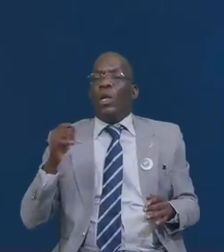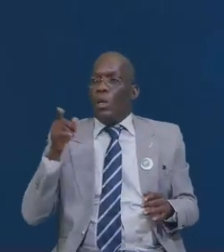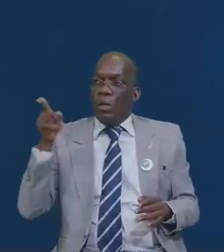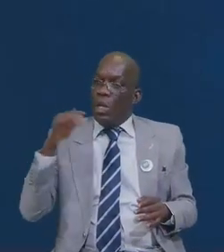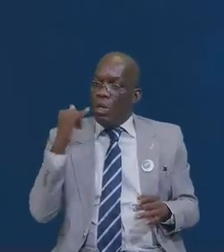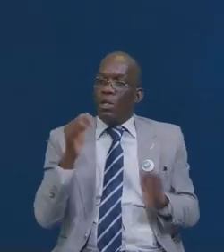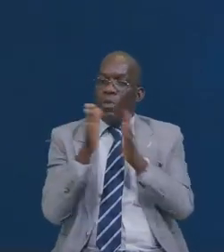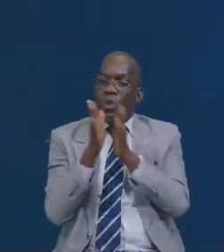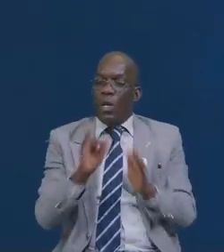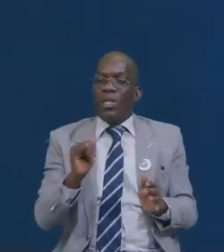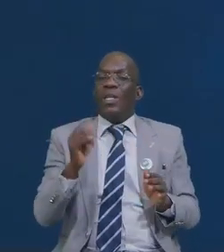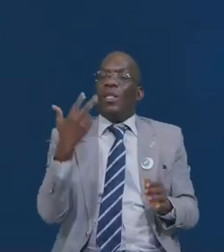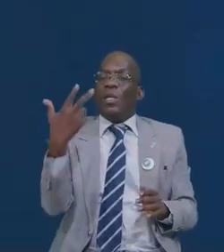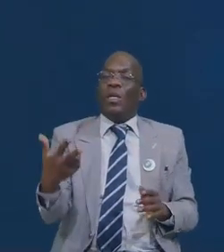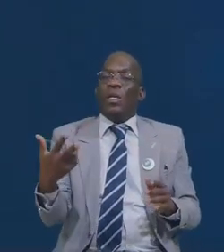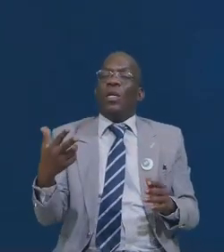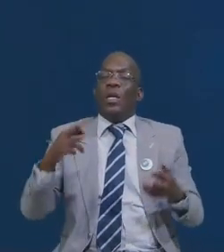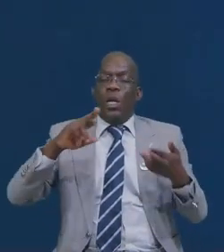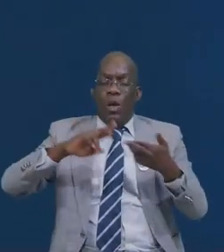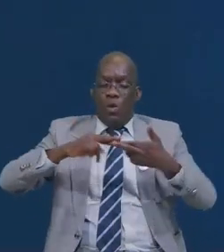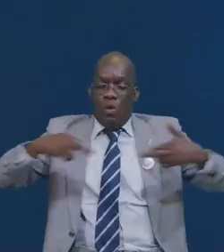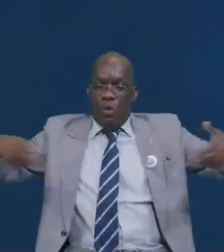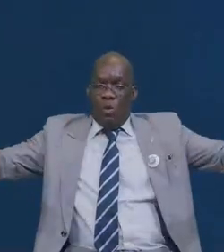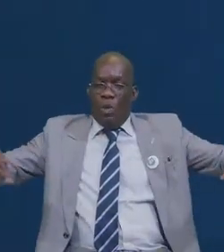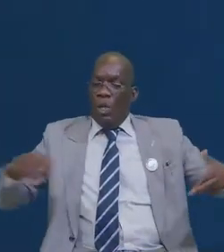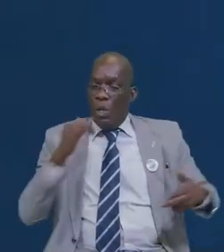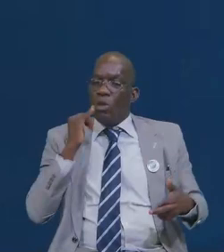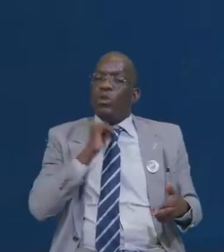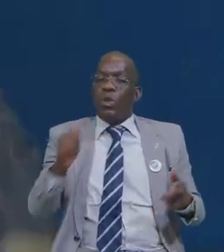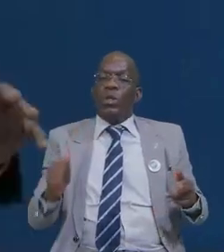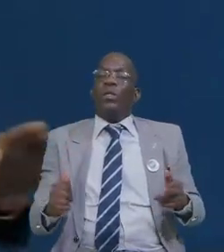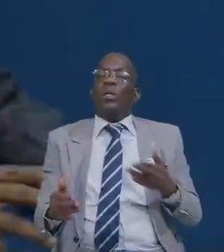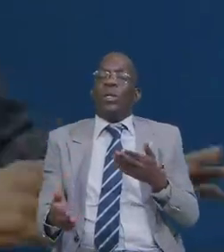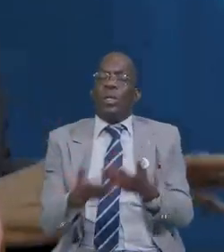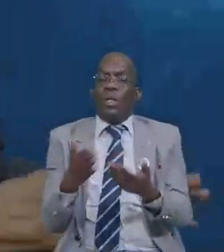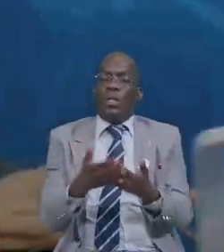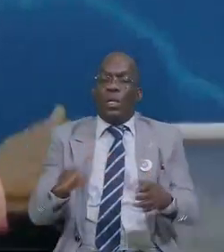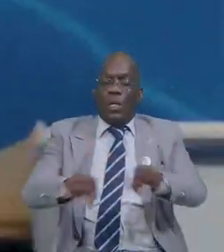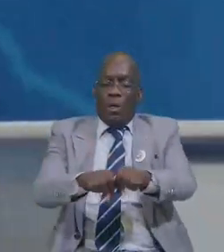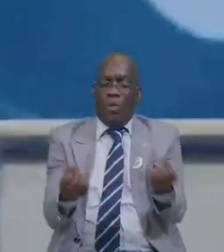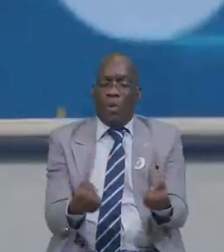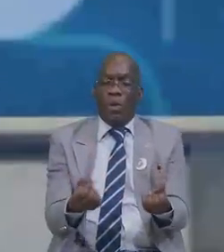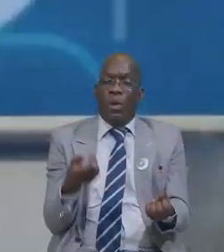et la corde à trois fils ne se rompt pas facilement.